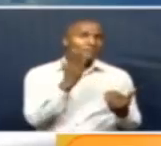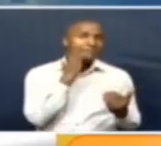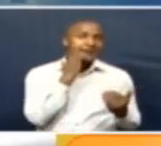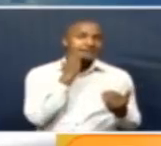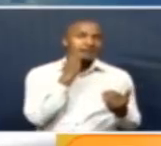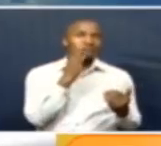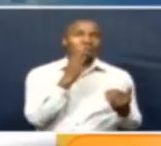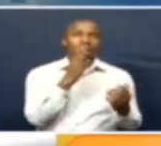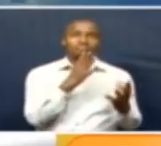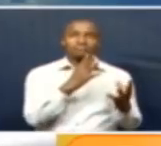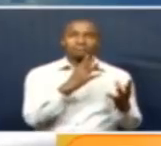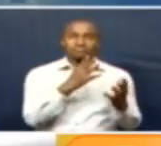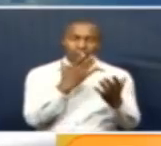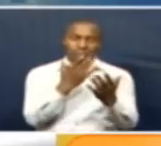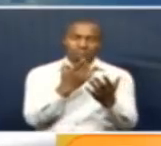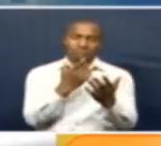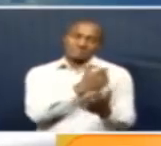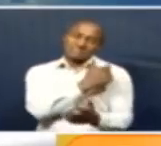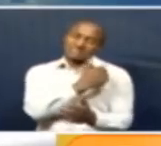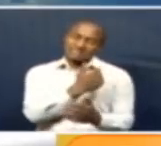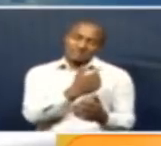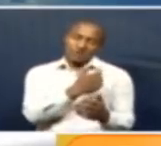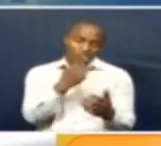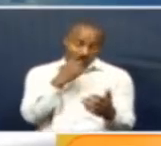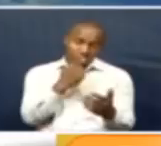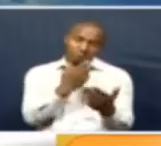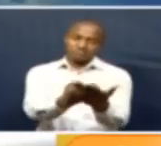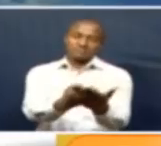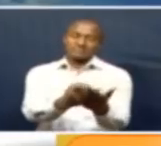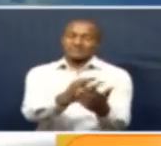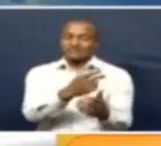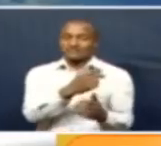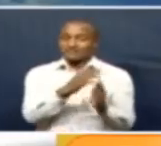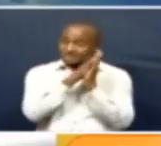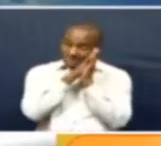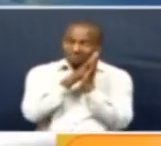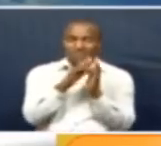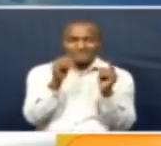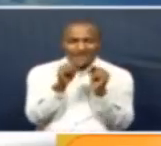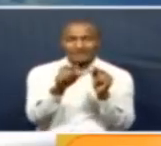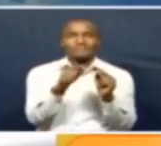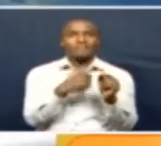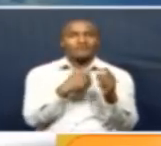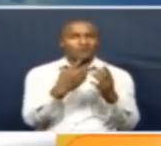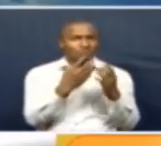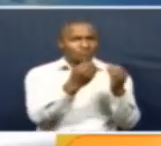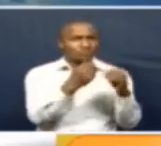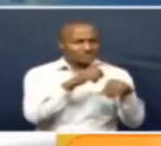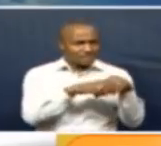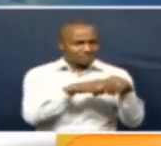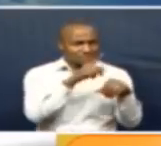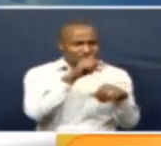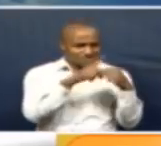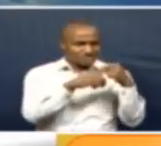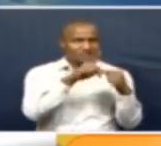amelala kwa ukuta kwa sababu alikuwa na uchungu mwingi sana. Alafu mimi nikaenda, vile nilienda 6 kilomita,